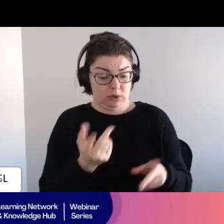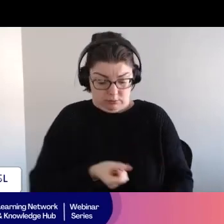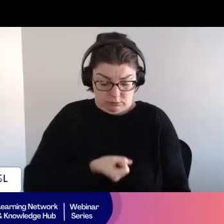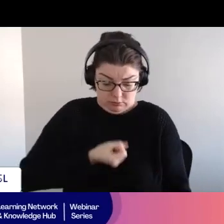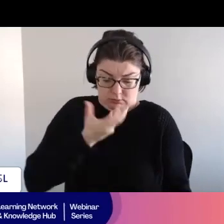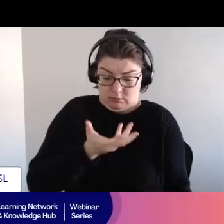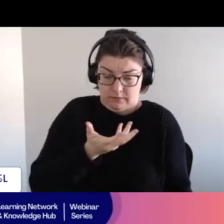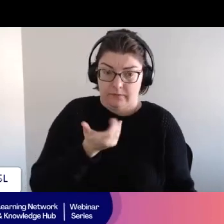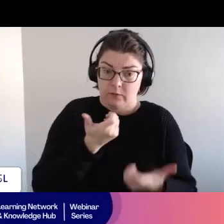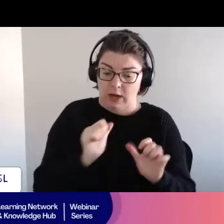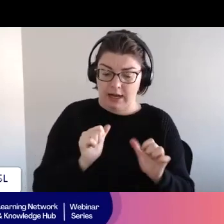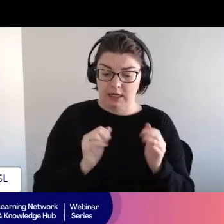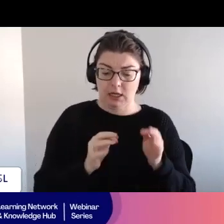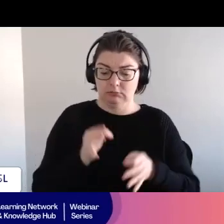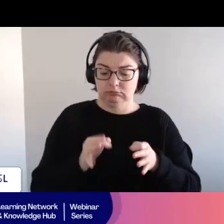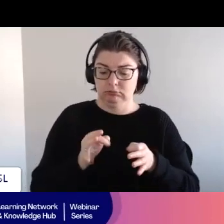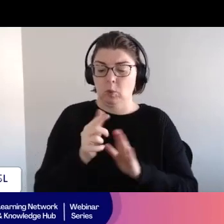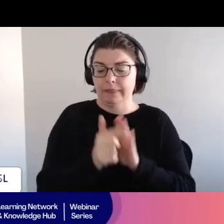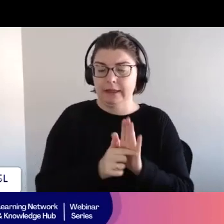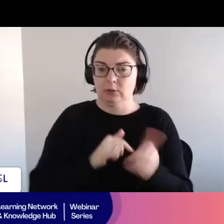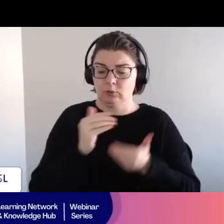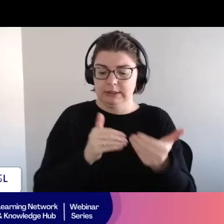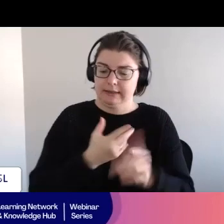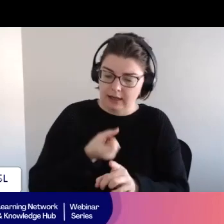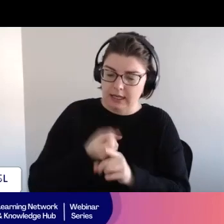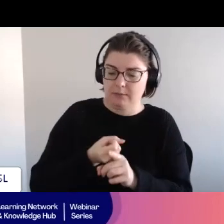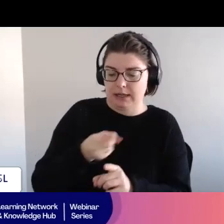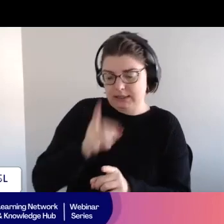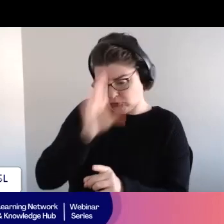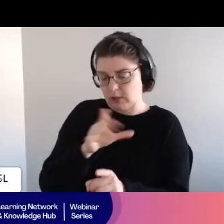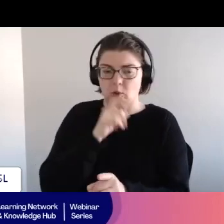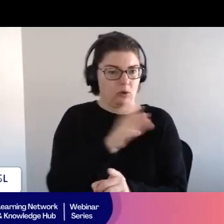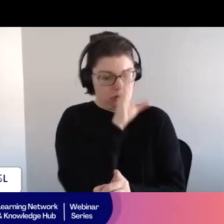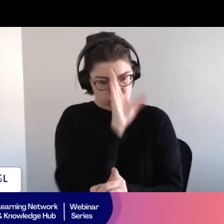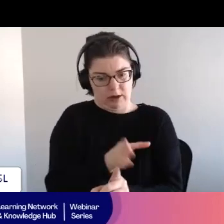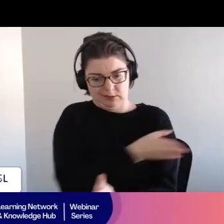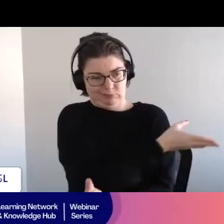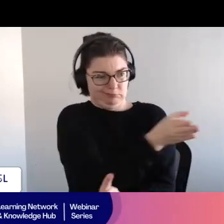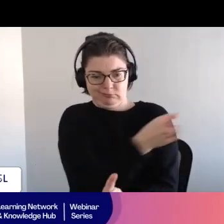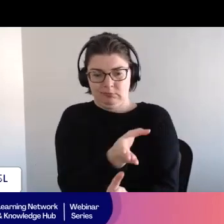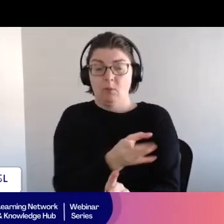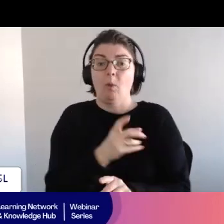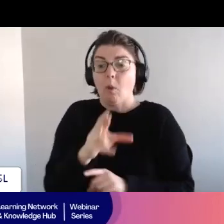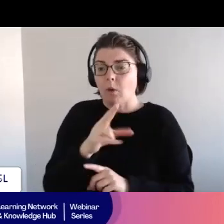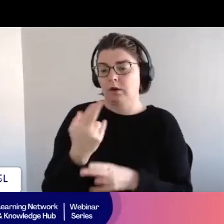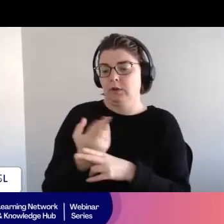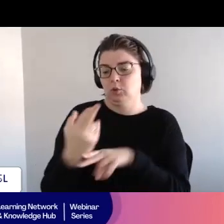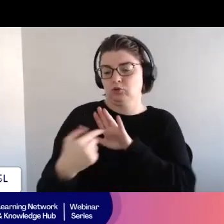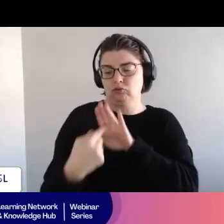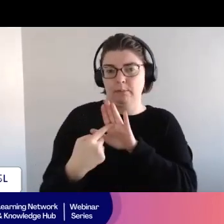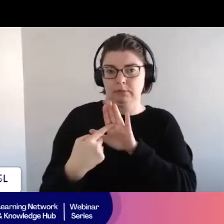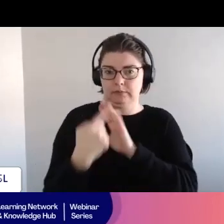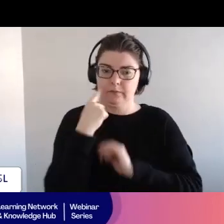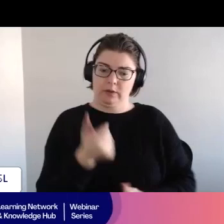la possibilité d'être entendue dans toute procédure judiciaire roadministrative qui l'intéresse directement ou indirectement par l'intermédiaire ne